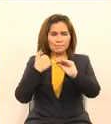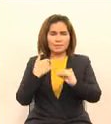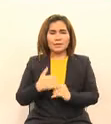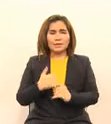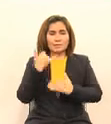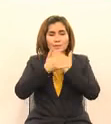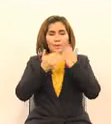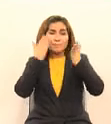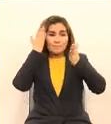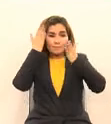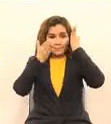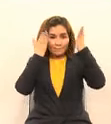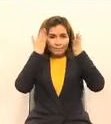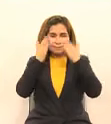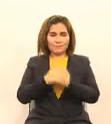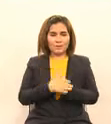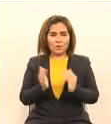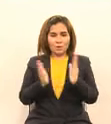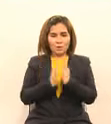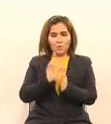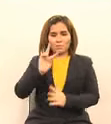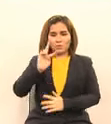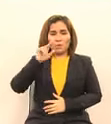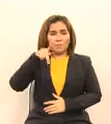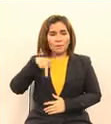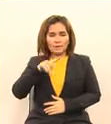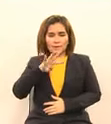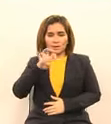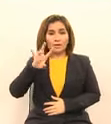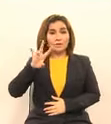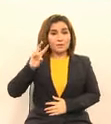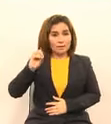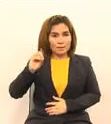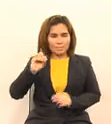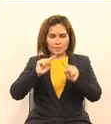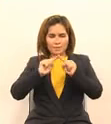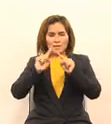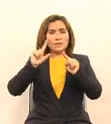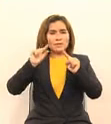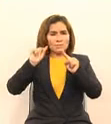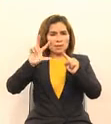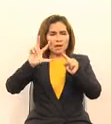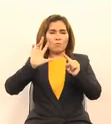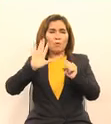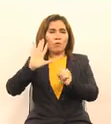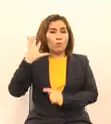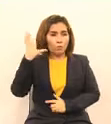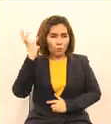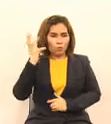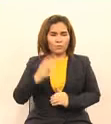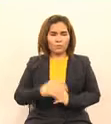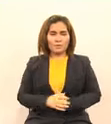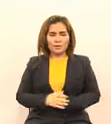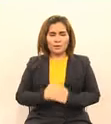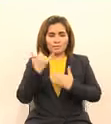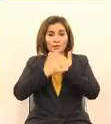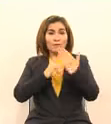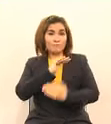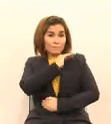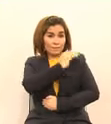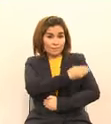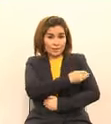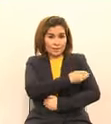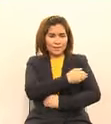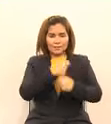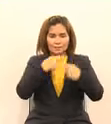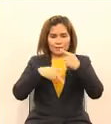มาเลเซียนะครับ 2,470 นะครับอยู่อันดับที่23นะครับขณะที่ฟิลิปปินส์เนี่ยอยู่อันดับ